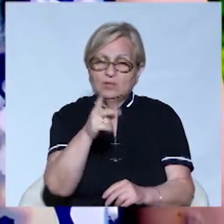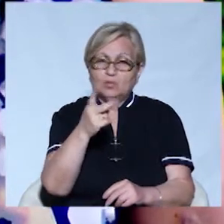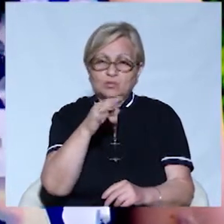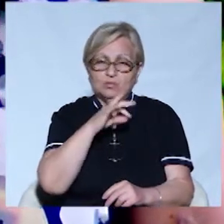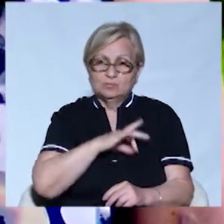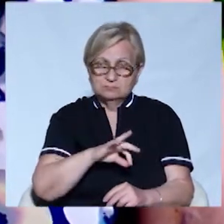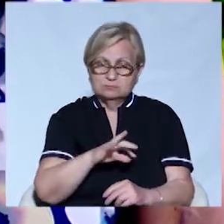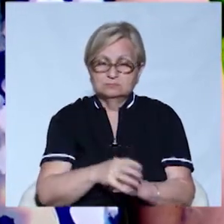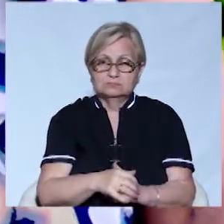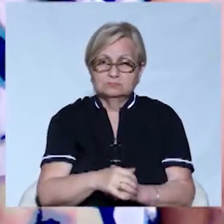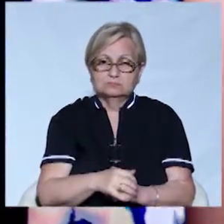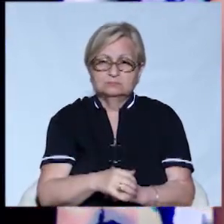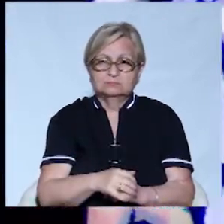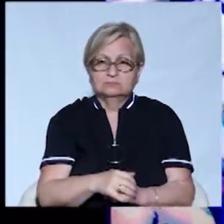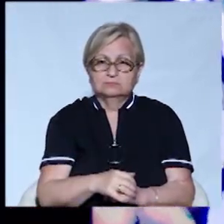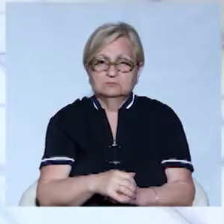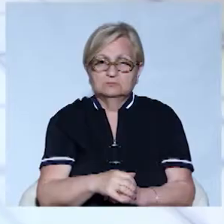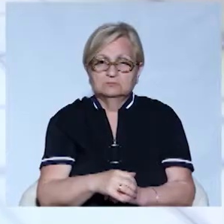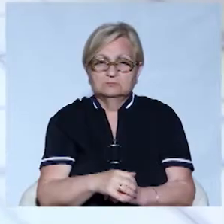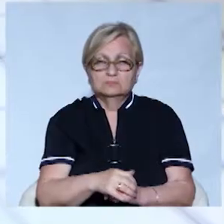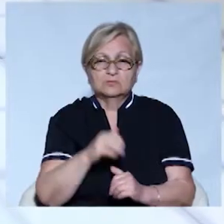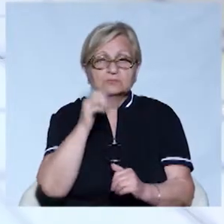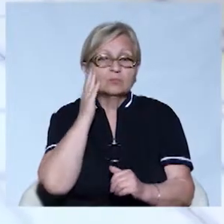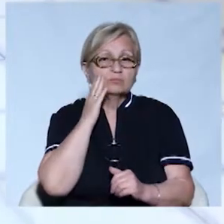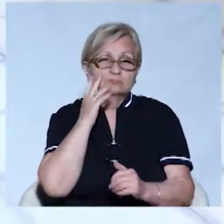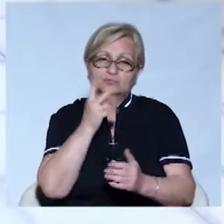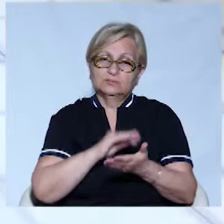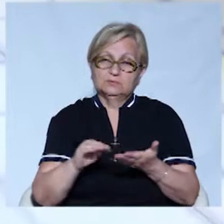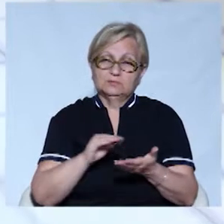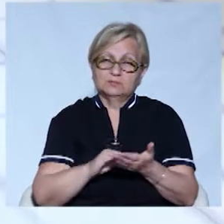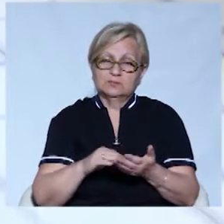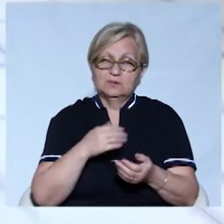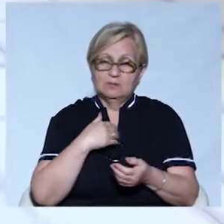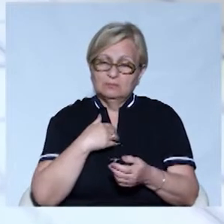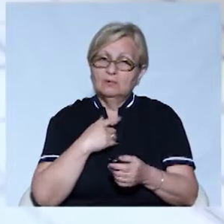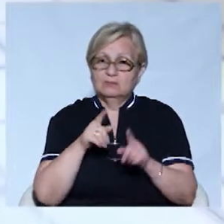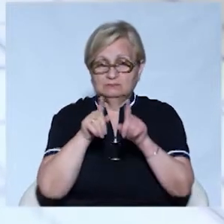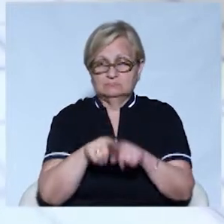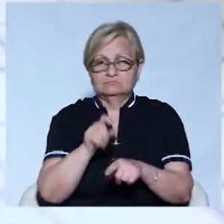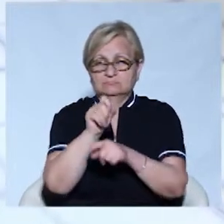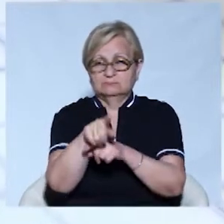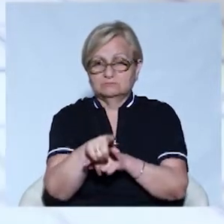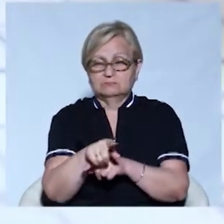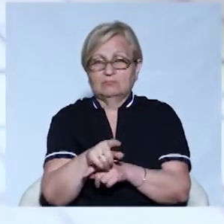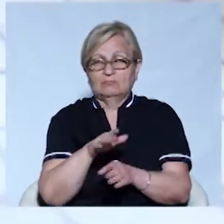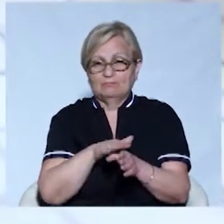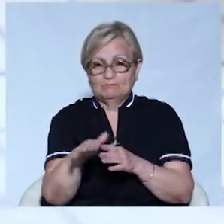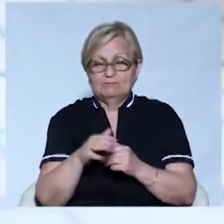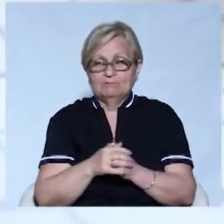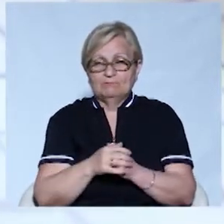გამოიყენოთ თქვენ და სულ მართებულად წეროთ, მოდით ასეთი დავალება დავწეროთ, შევასრულოთ